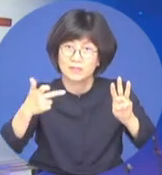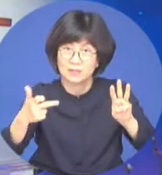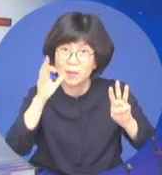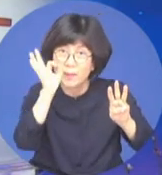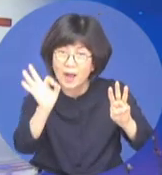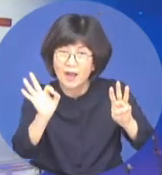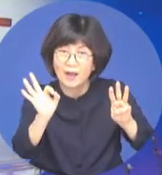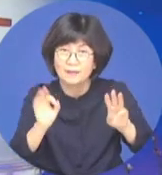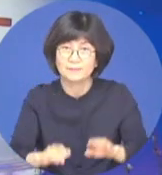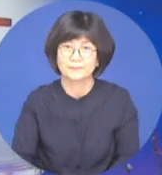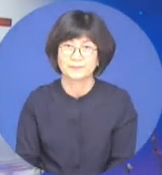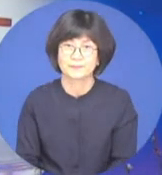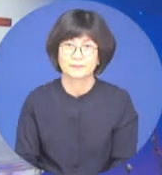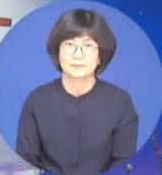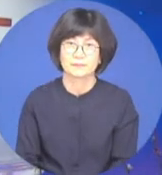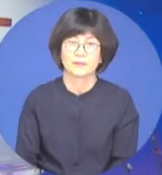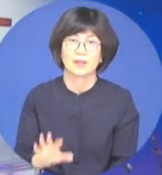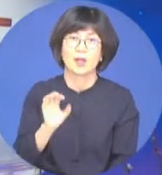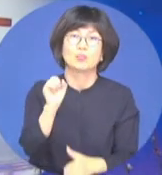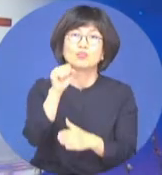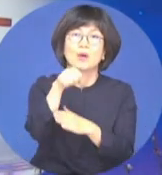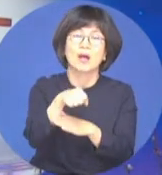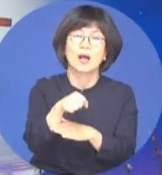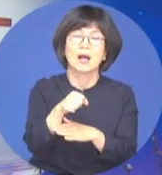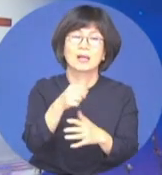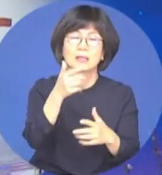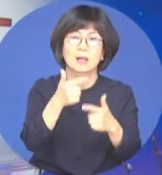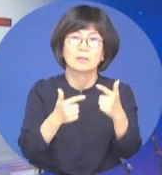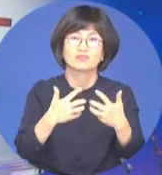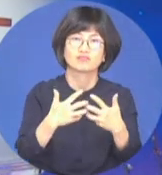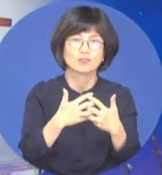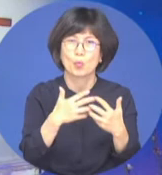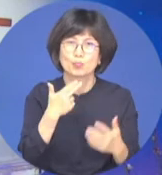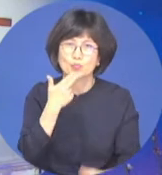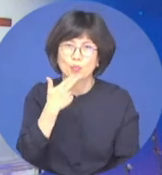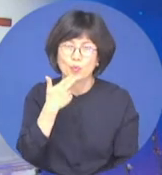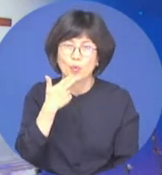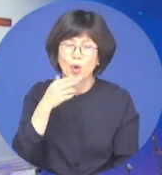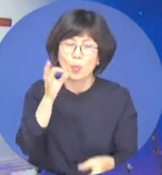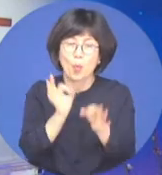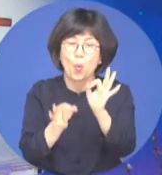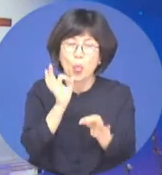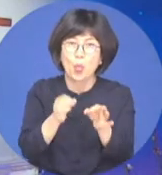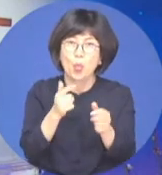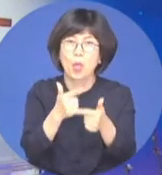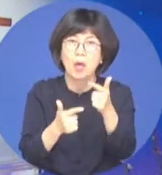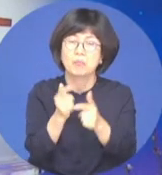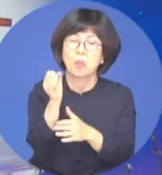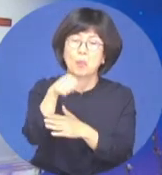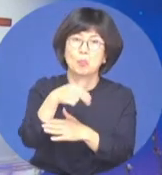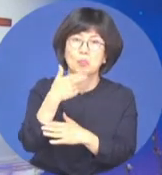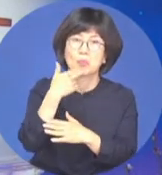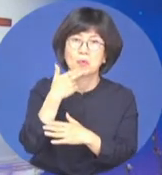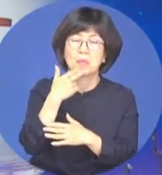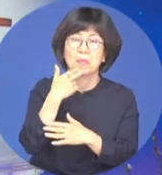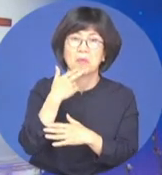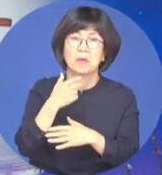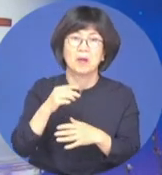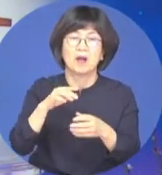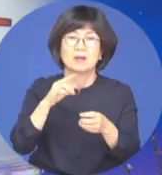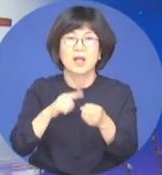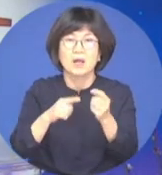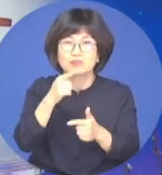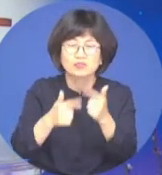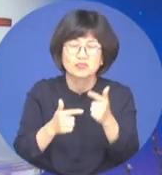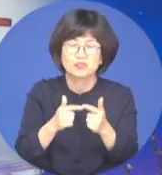있습니다. 무화과나무가 무성치 못하고 포도나무가 열매가 없고 감람나무에 소출이 없고 밭에는